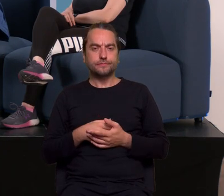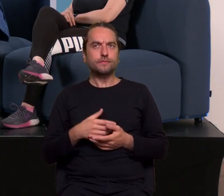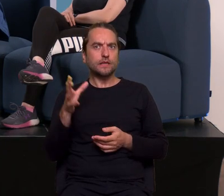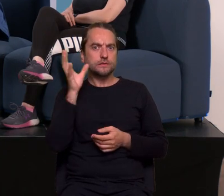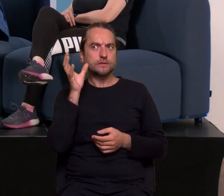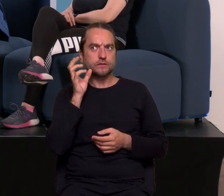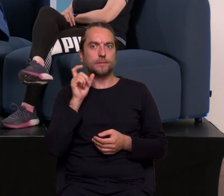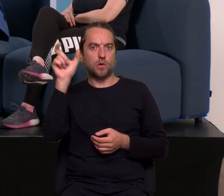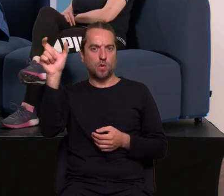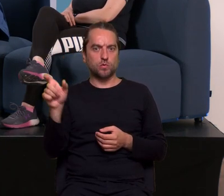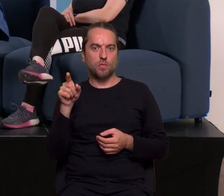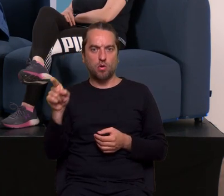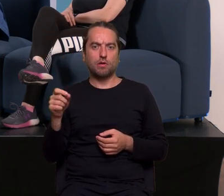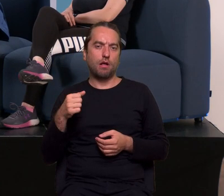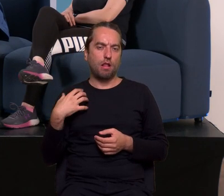kilkunastoletniej